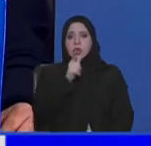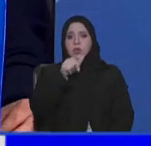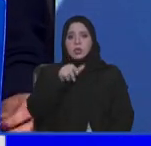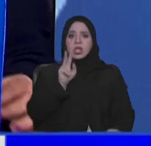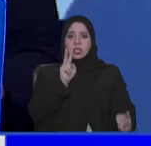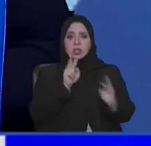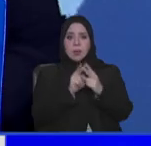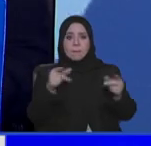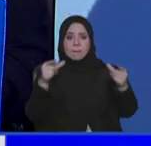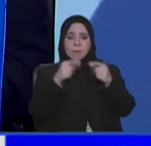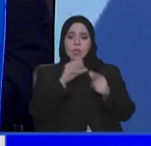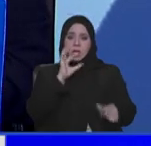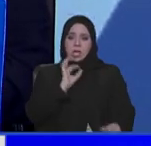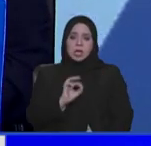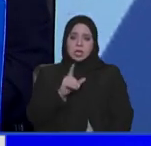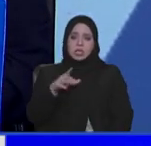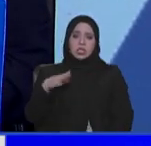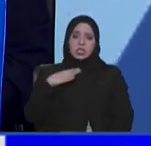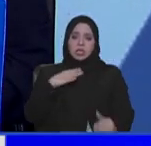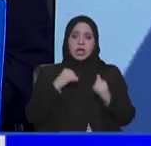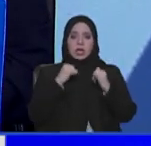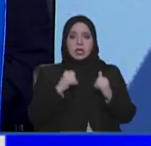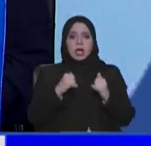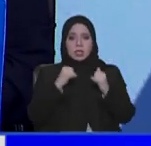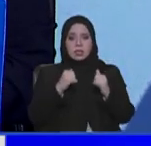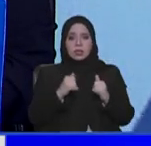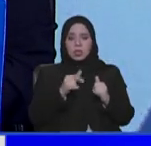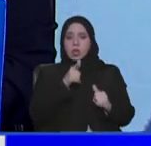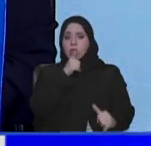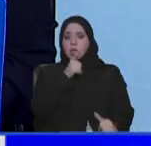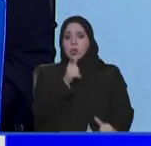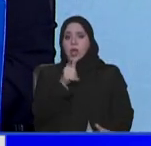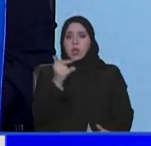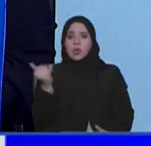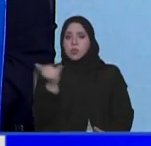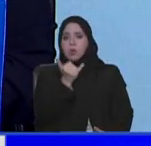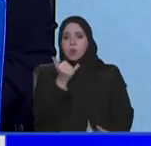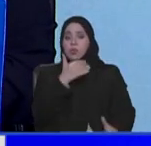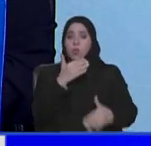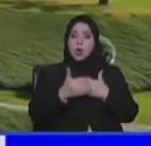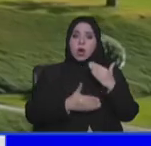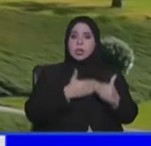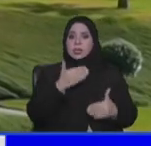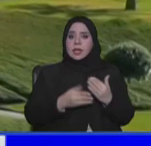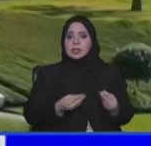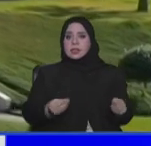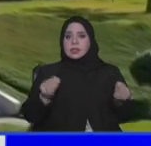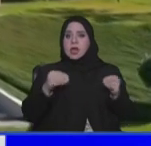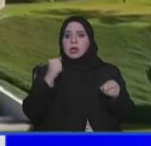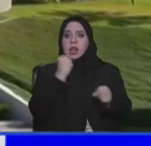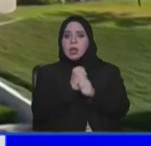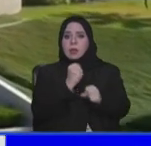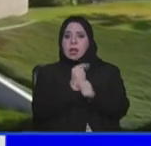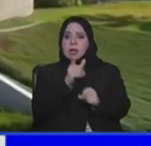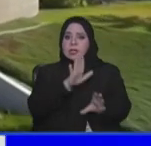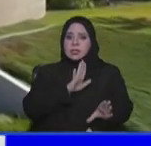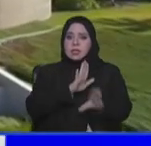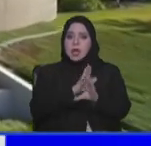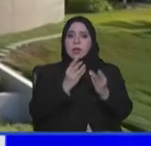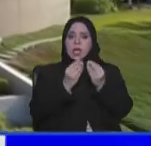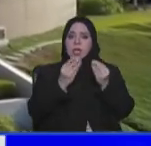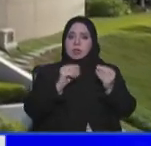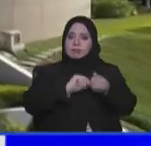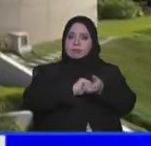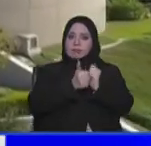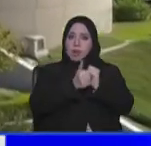وخلال اللقاء اكد سمو الشيخ ناصر بن حمد ال خليفه على اهميه مواصله العمل على تبني مزيد من المبادرات والخطط